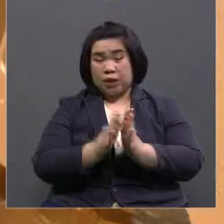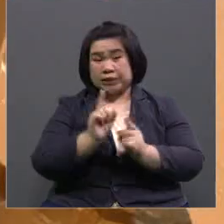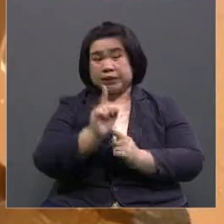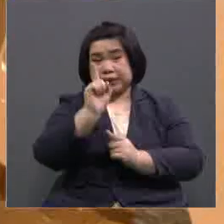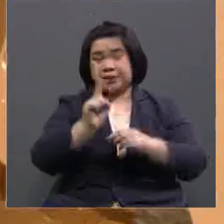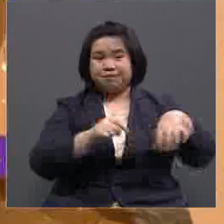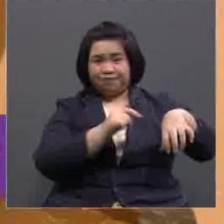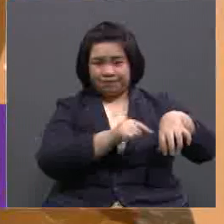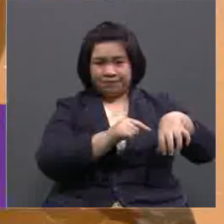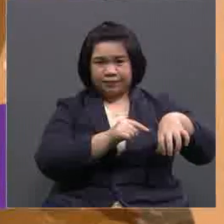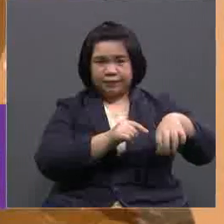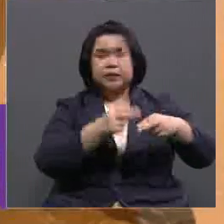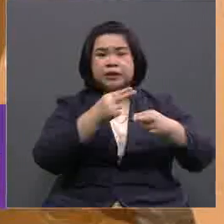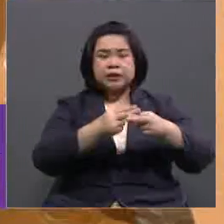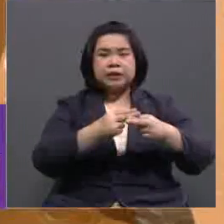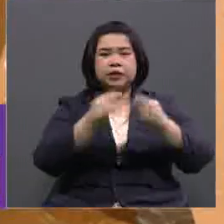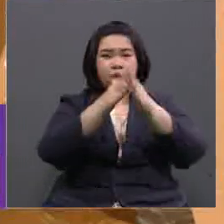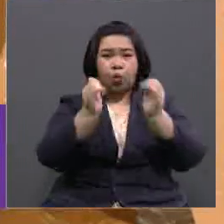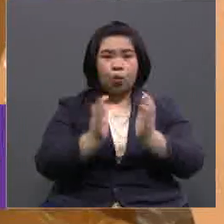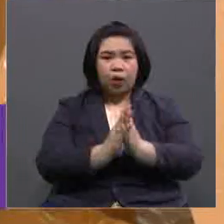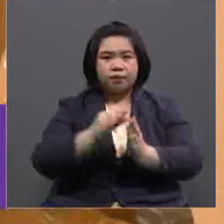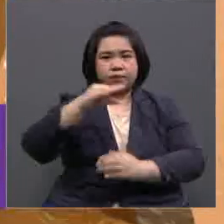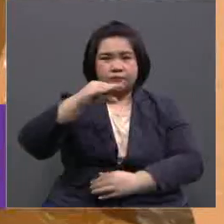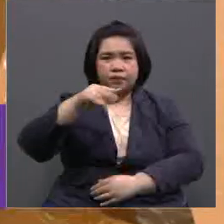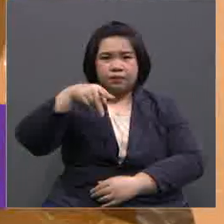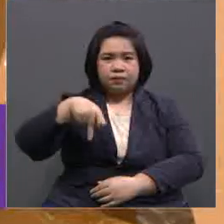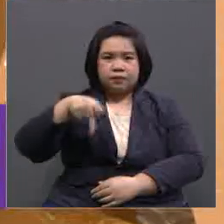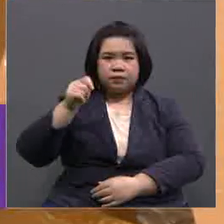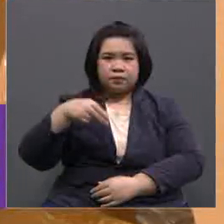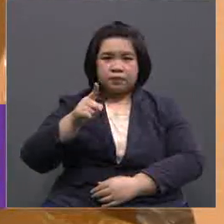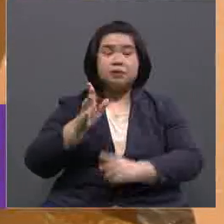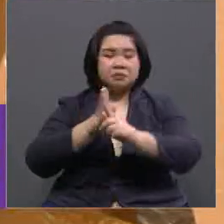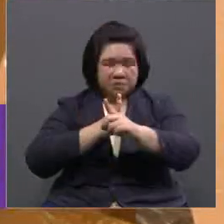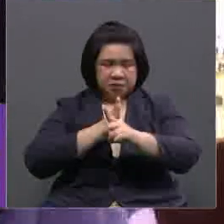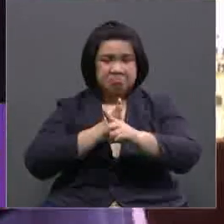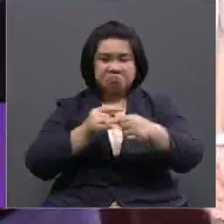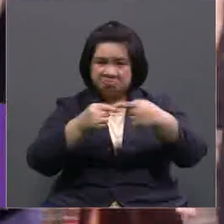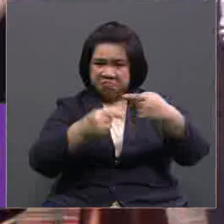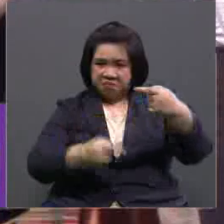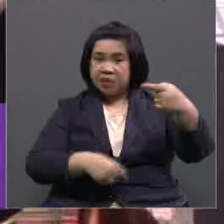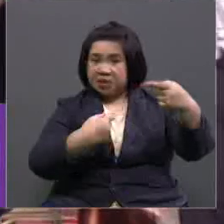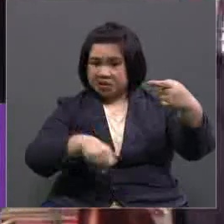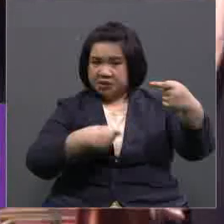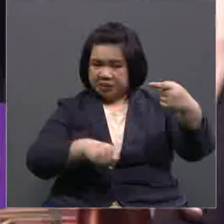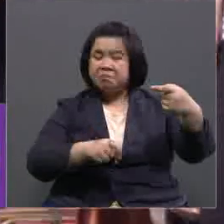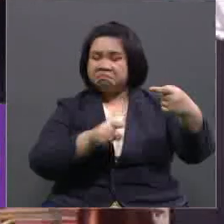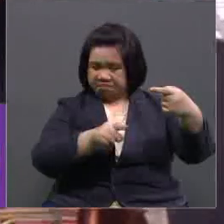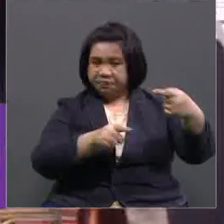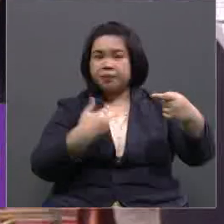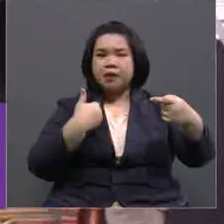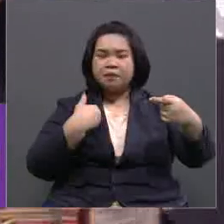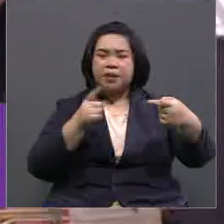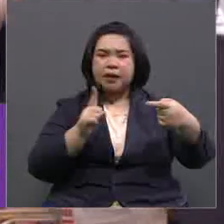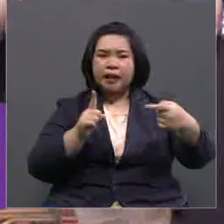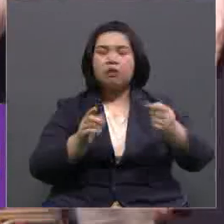พนวิมลมังคลารามหรือว่าวัดโพนะคะต้องบอกว่าเป็น1ใน10วัดดังกล่าวในงาน Colorful Bangkok ด้วยนะคะซึ่ง